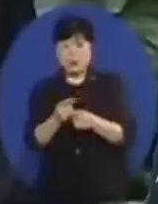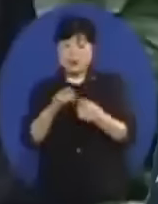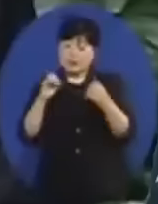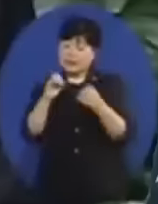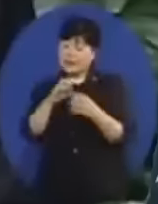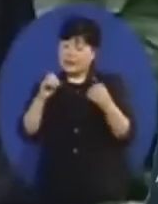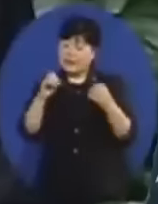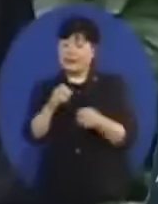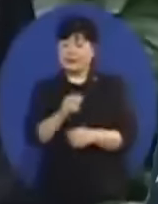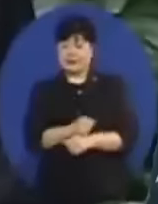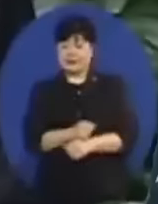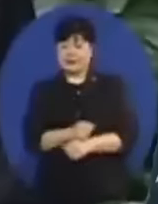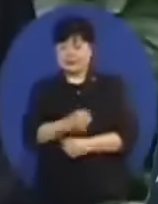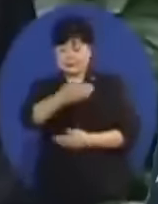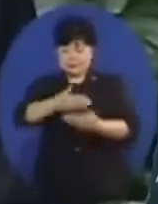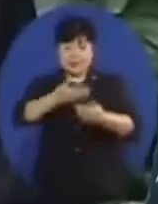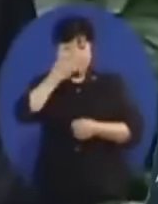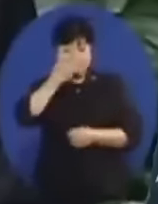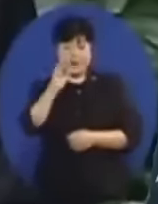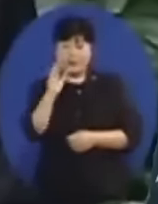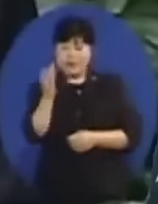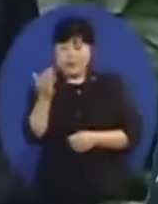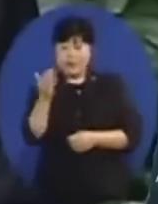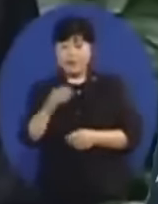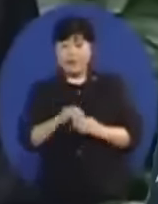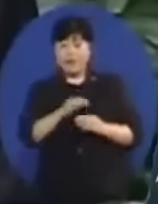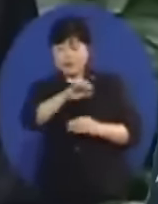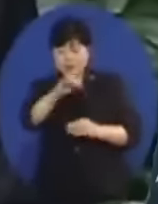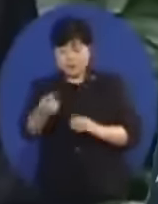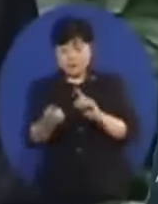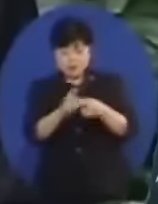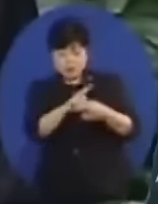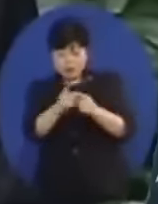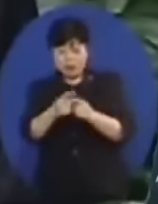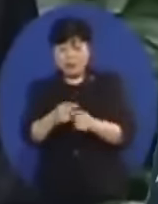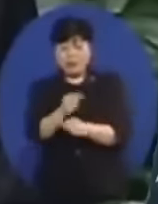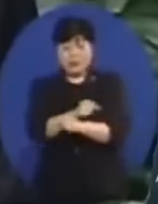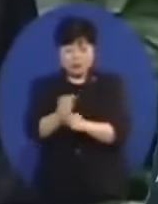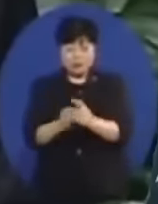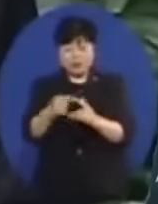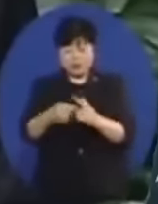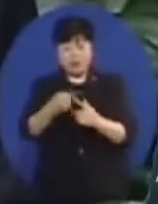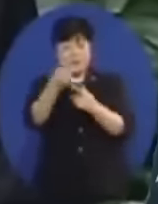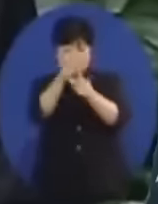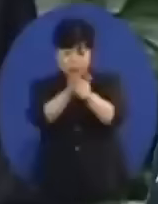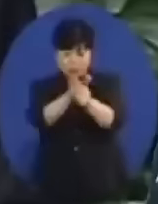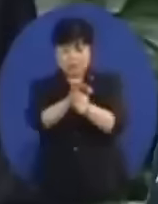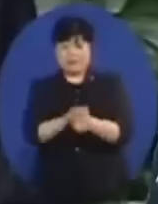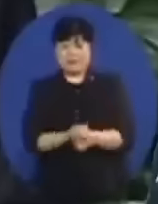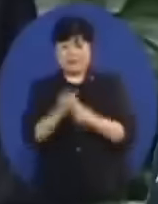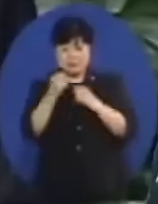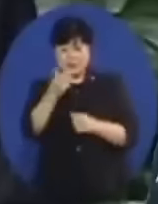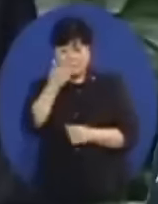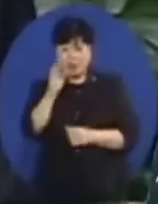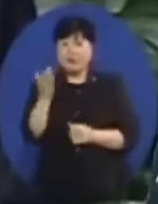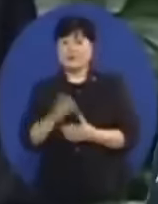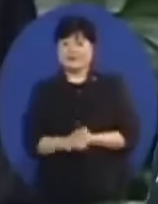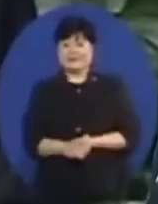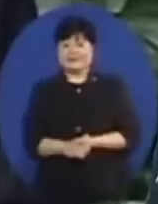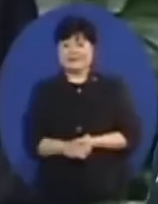대화하고 교제하며 살 수도 있고 이웃 간에 서로 이해하고 동정하고 살 수가 있는